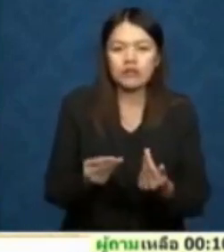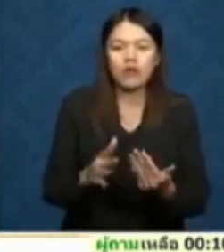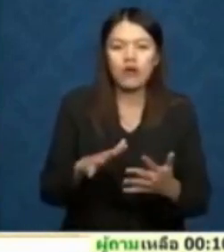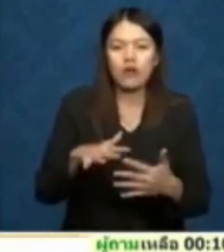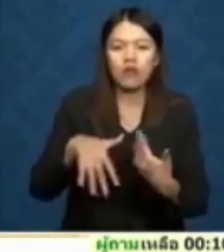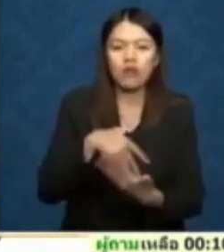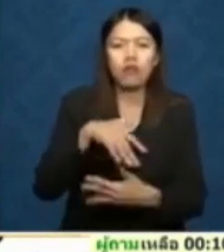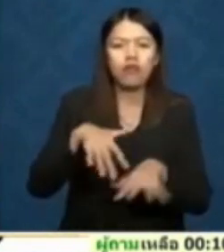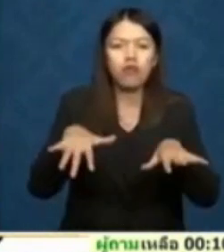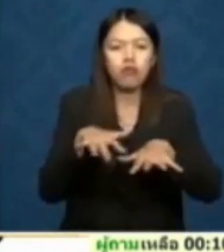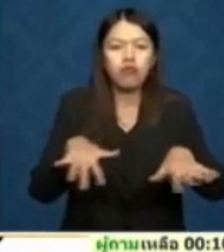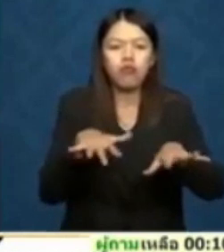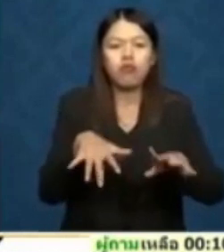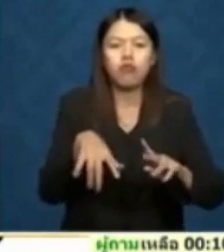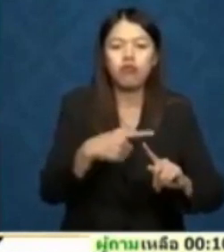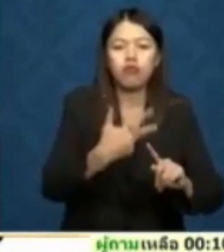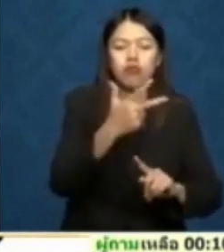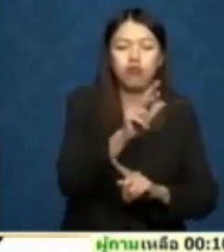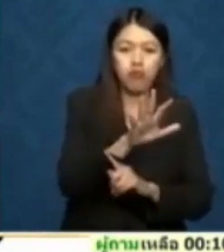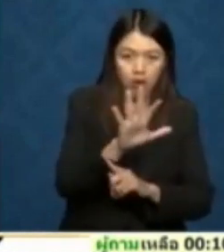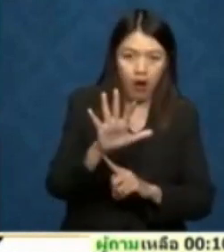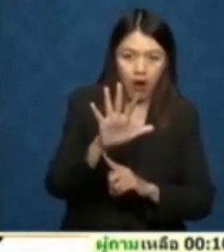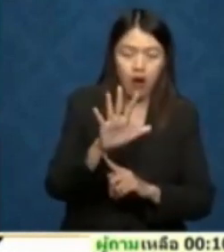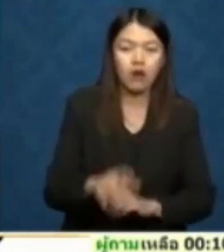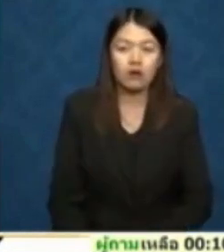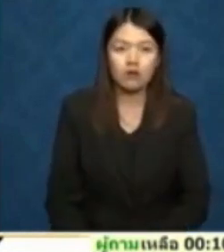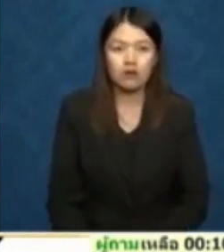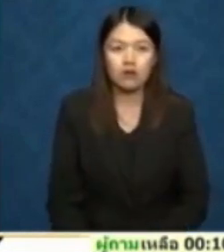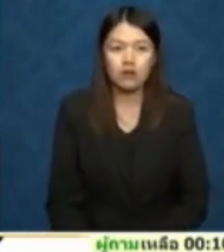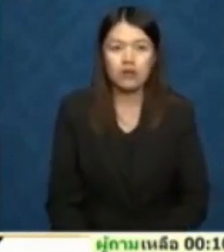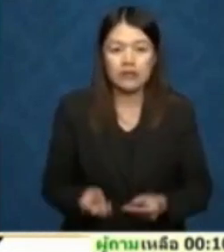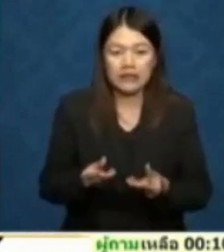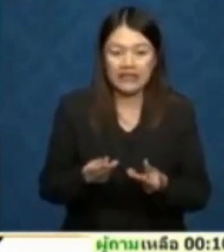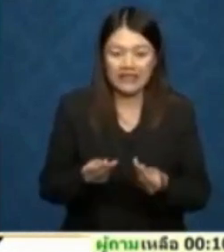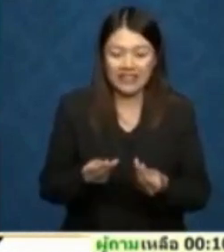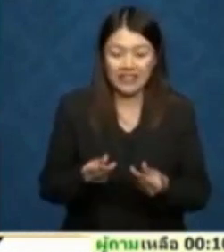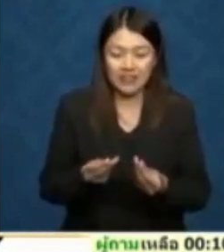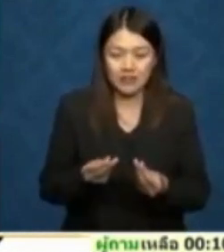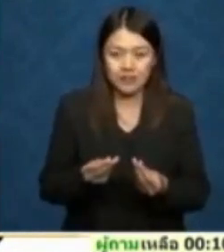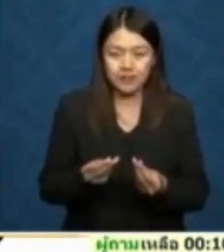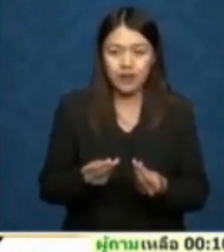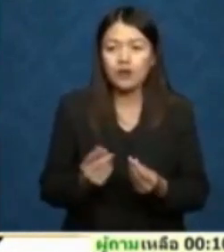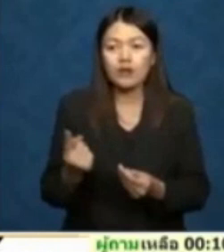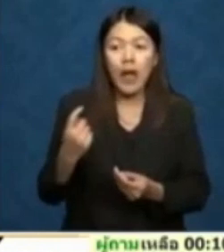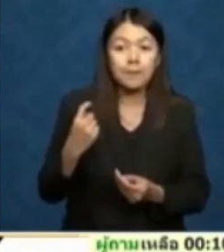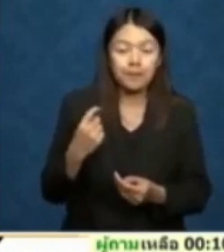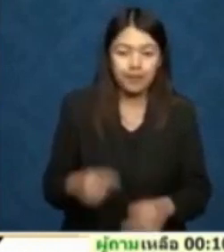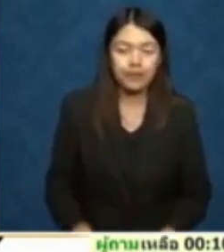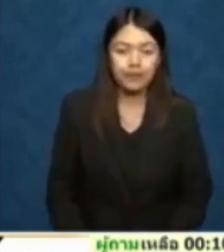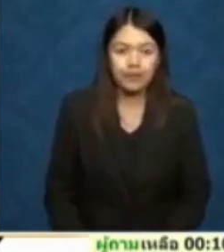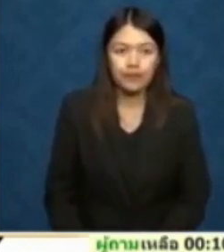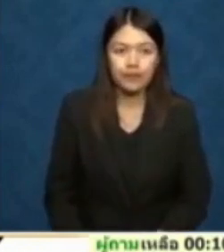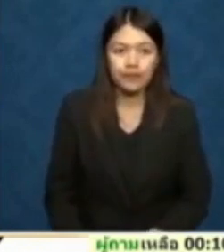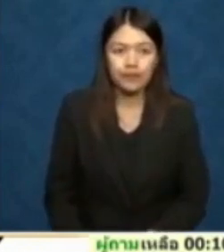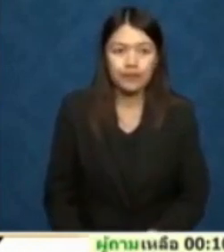มในส่วนที่พื้นที่ที่ดินที่ท่านได้สอบถาม